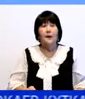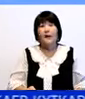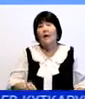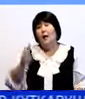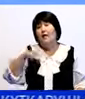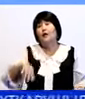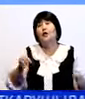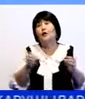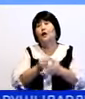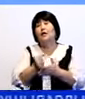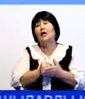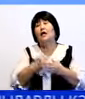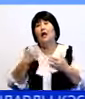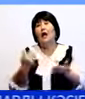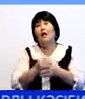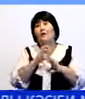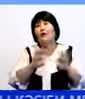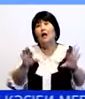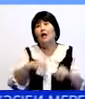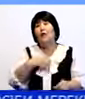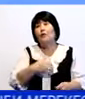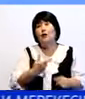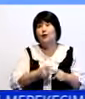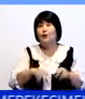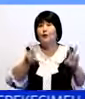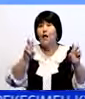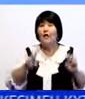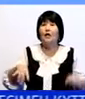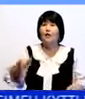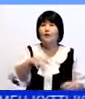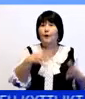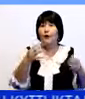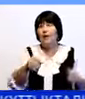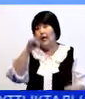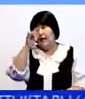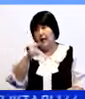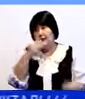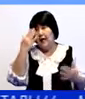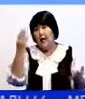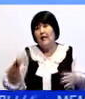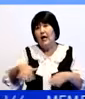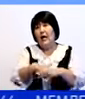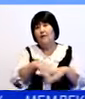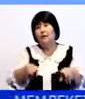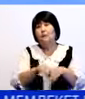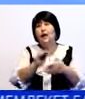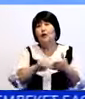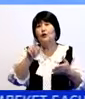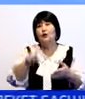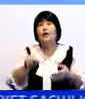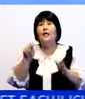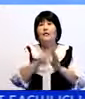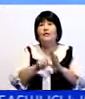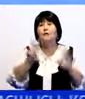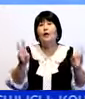Ел тұрақтылығын сақтауда ақпараттық қауіпсіздік маңызды. Осындай атаумен Республика күніне орай Қазақстан Халқы Ассамблеясы жанындағы журналистер мен